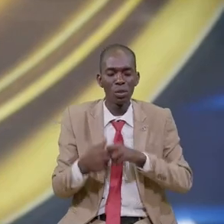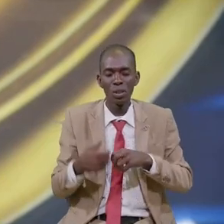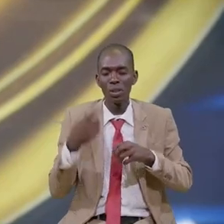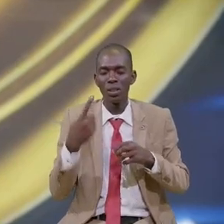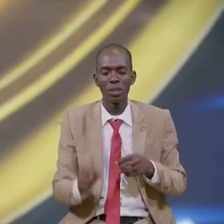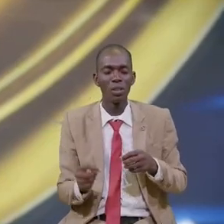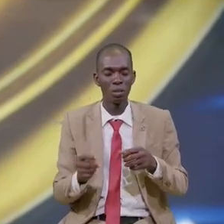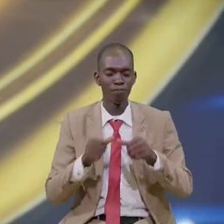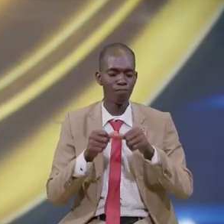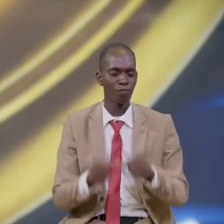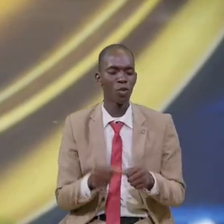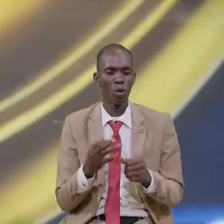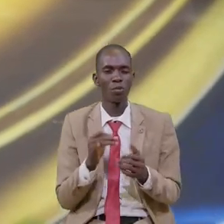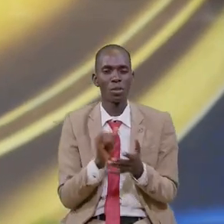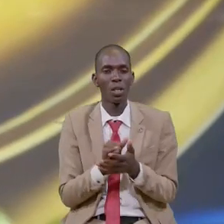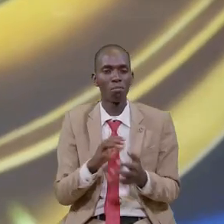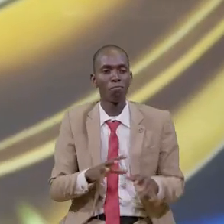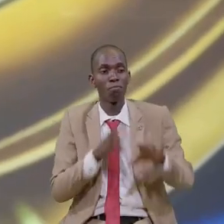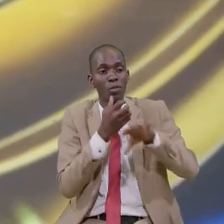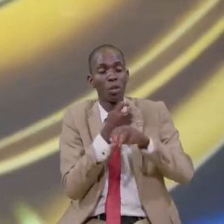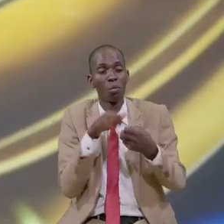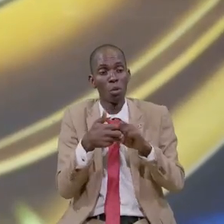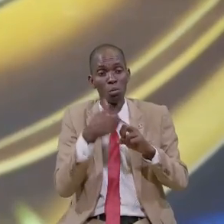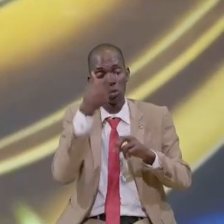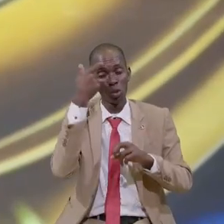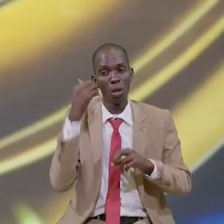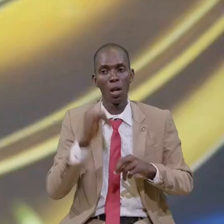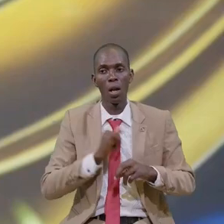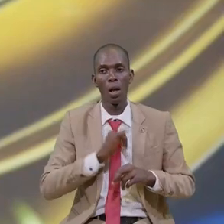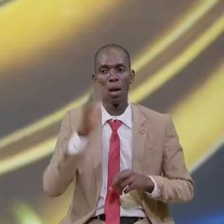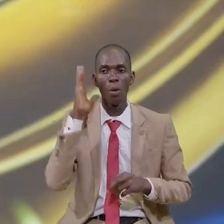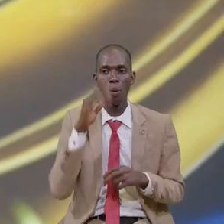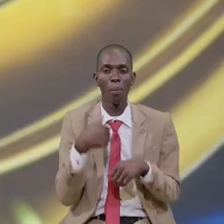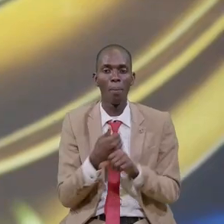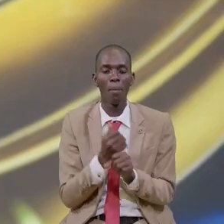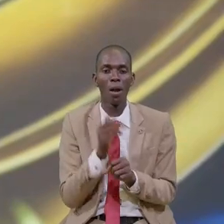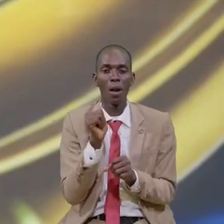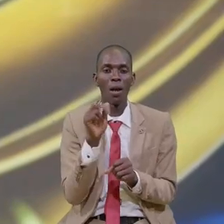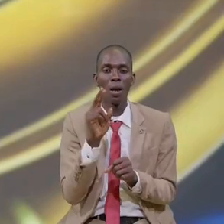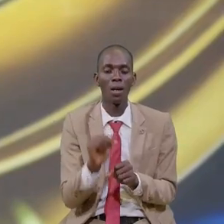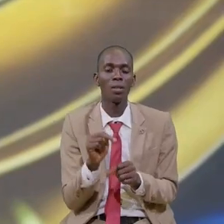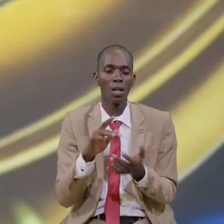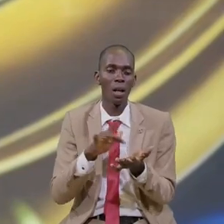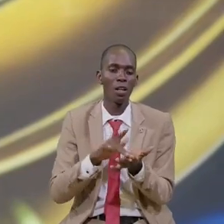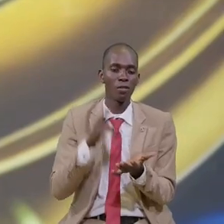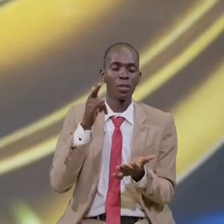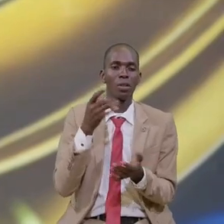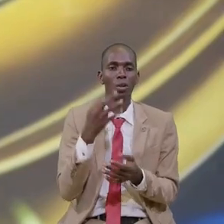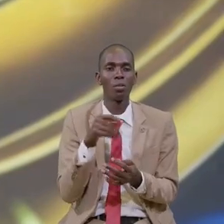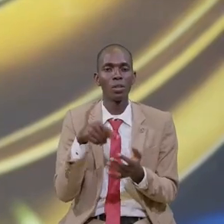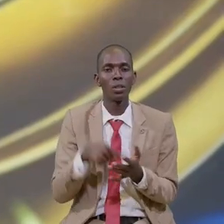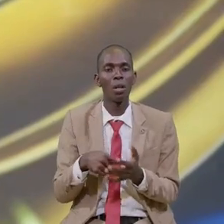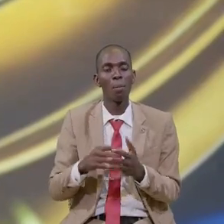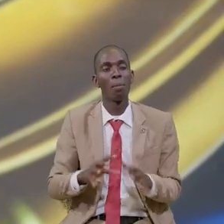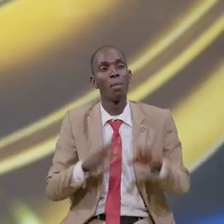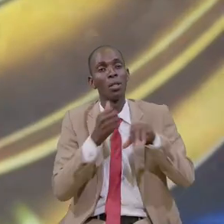cette montagne. Parce que je vais tirer avantage de ces montagnes et